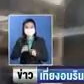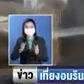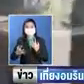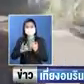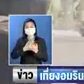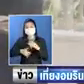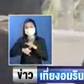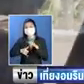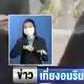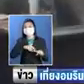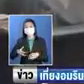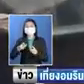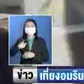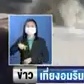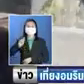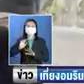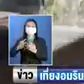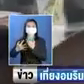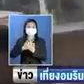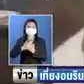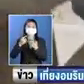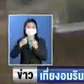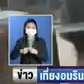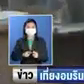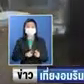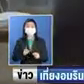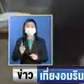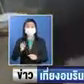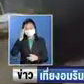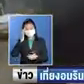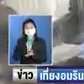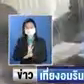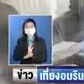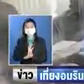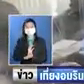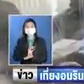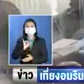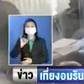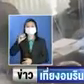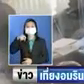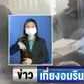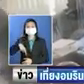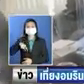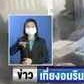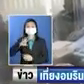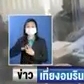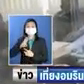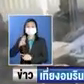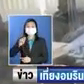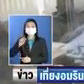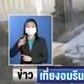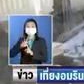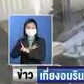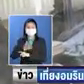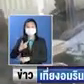ขังนะครับเพื่อเตรียมส่งสารฝากขังแต่อีกด้านหนึ่งตำรวจไซเบอร์ฮะนำกำลังเข้าไปขอหมายส